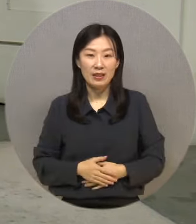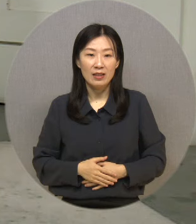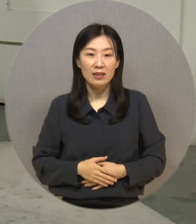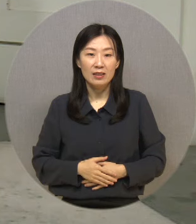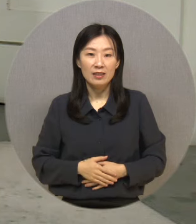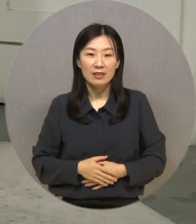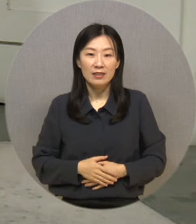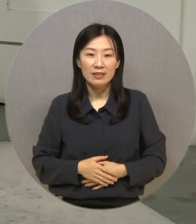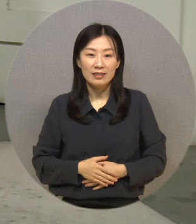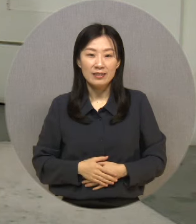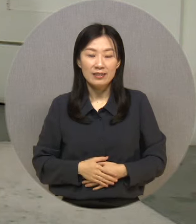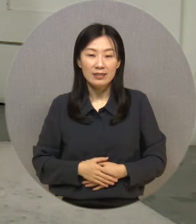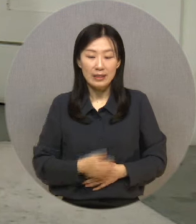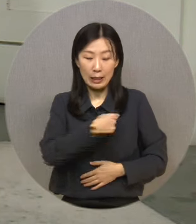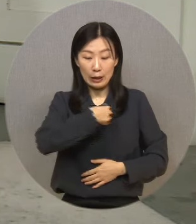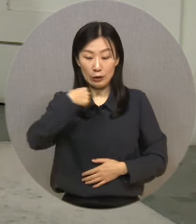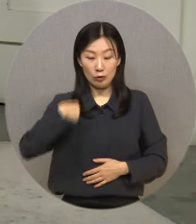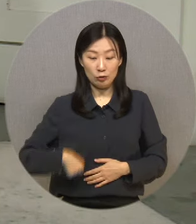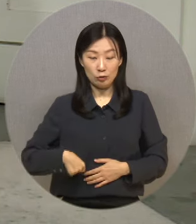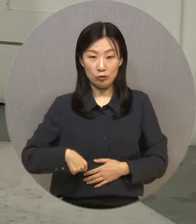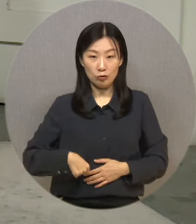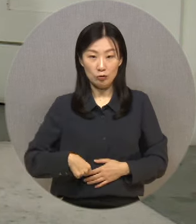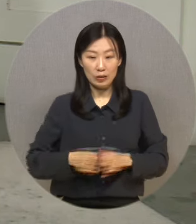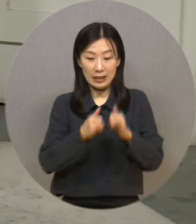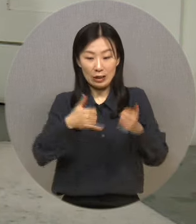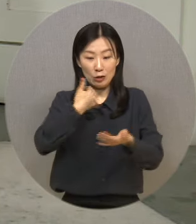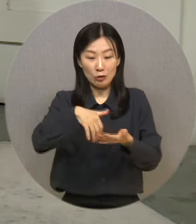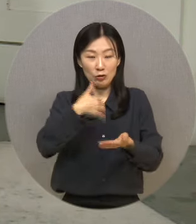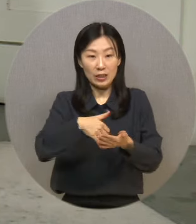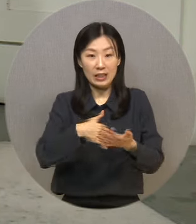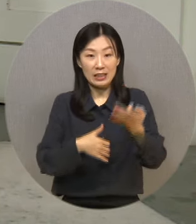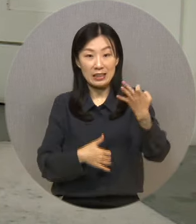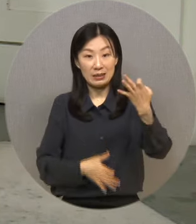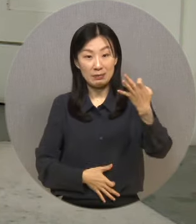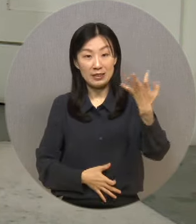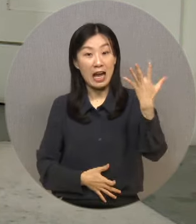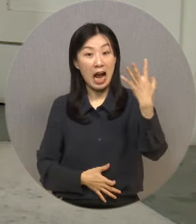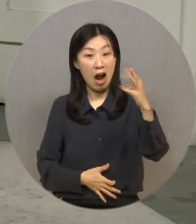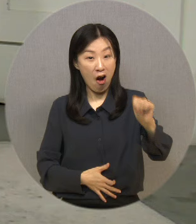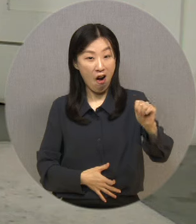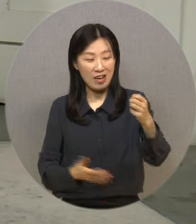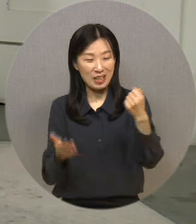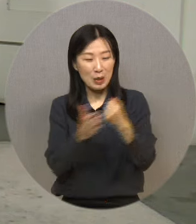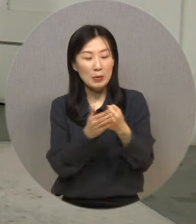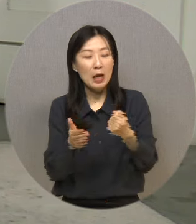넘으니까 14억 몇 천만이 되잖아요. 네. 그러니까 떡국을 드시는 분도 있을 거예요, 몇 명.